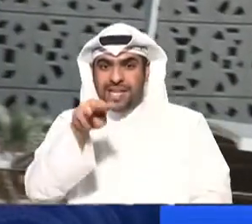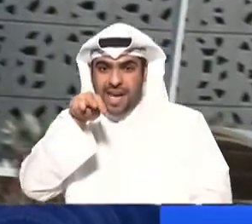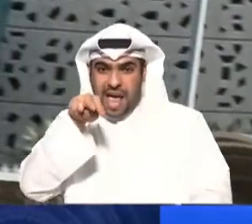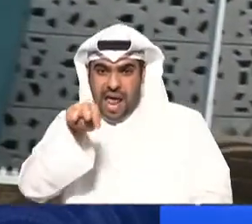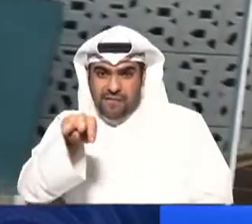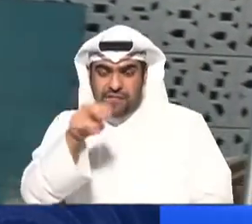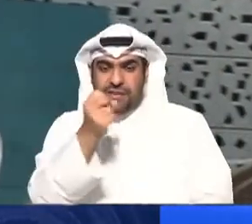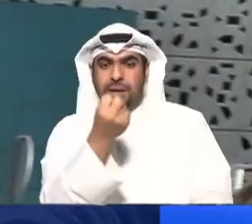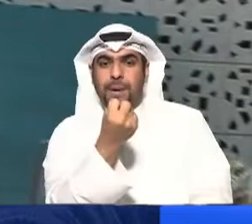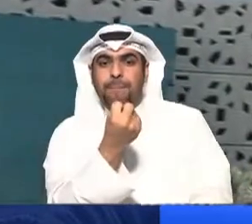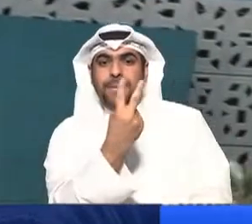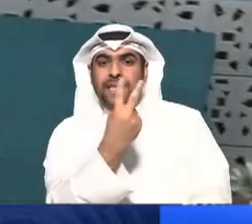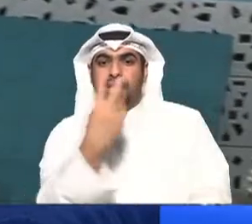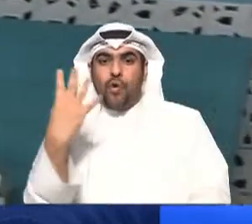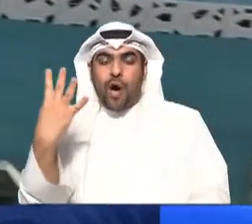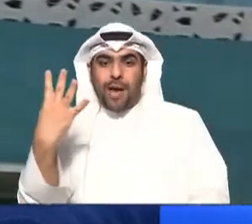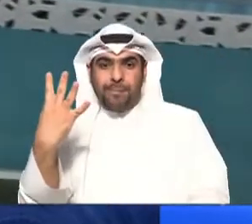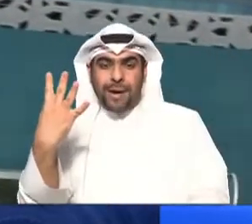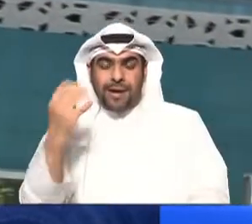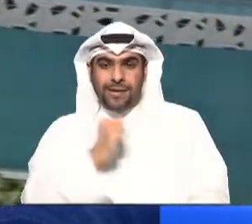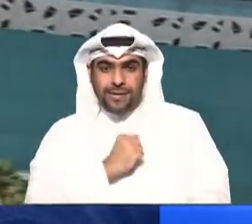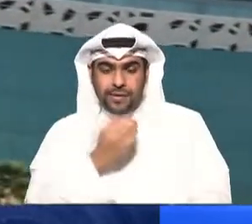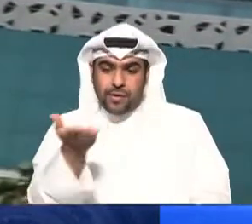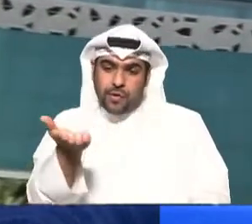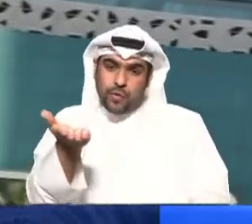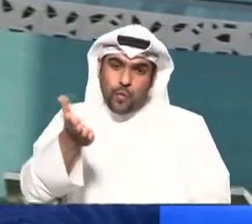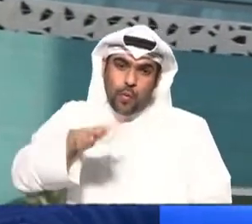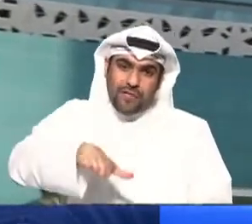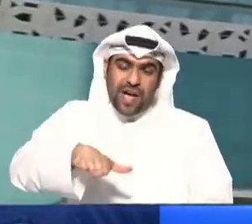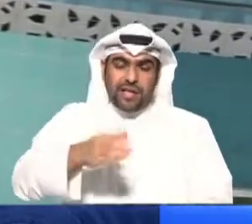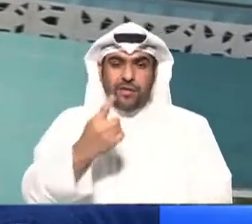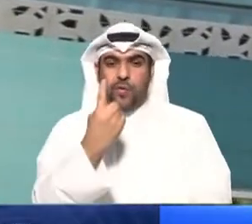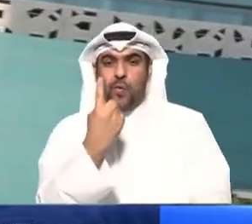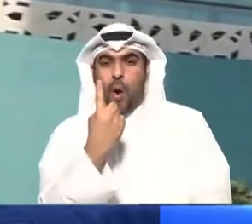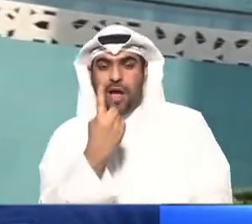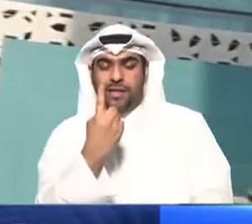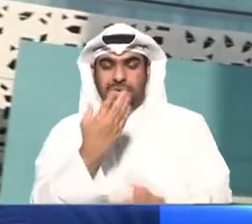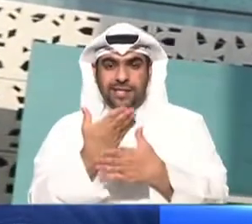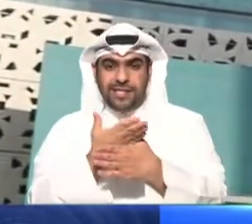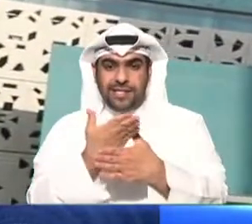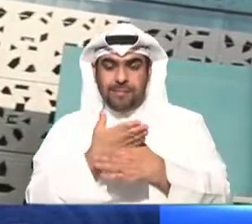59,204 حالات، فيما تم تسجيل حالة وفاة واحدة إثر إصابتها